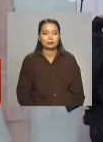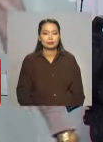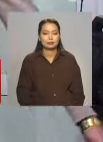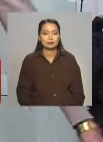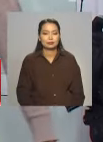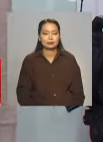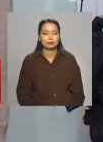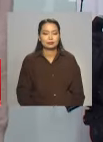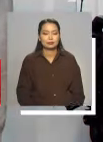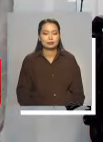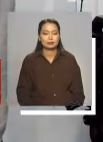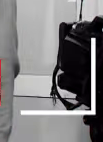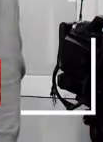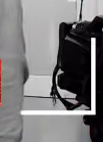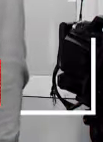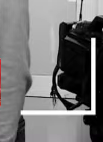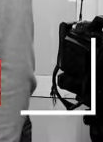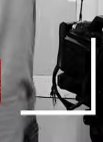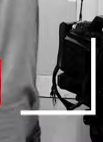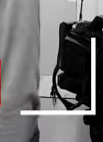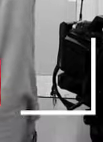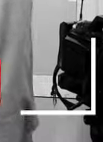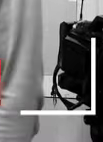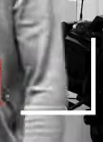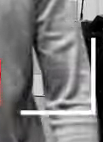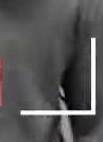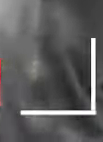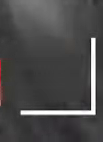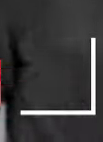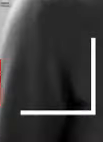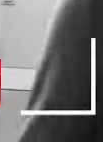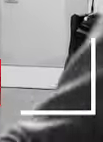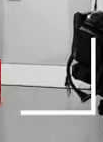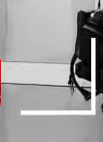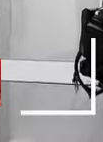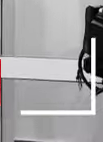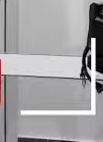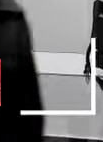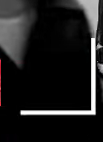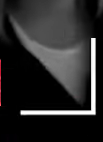Орынбаев, Астана Таймс. Бәрбір телефон пайдасы көп. Зиян бәрбір ол.